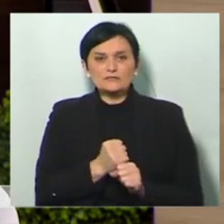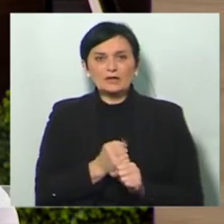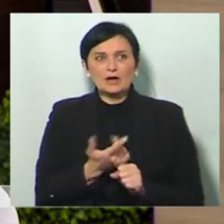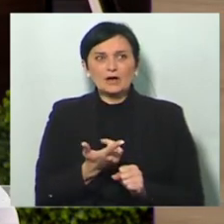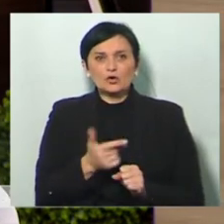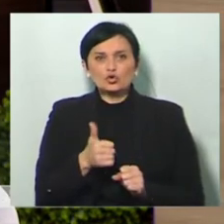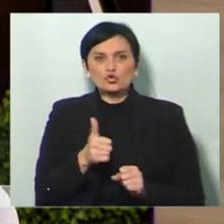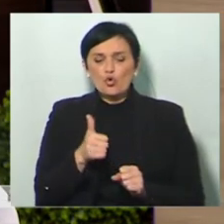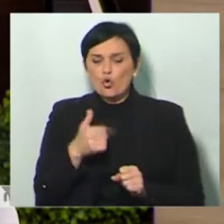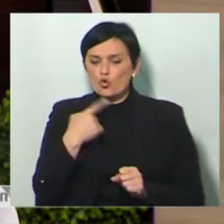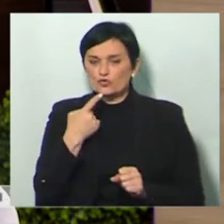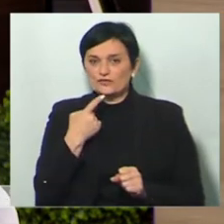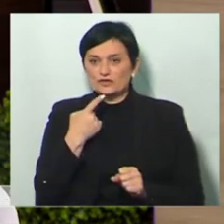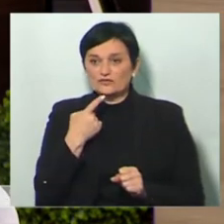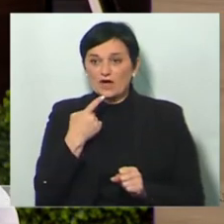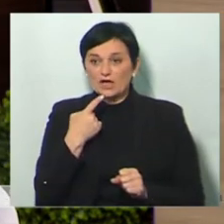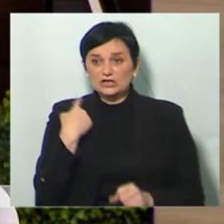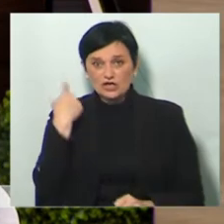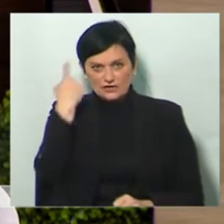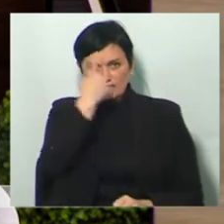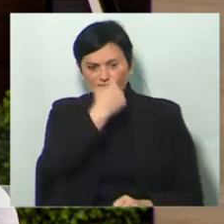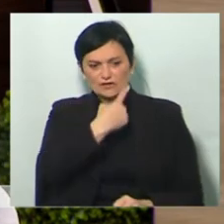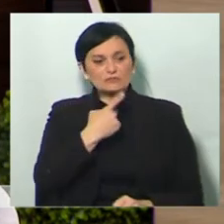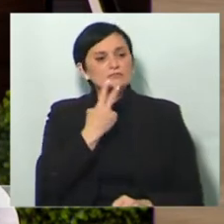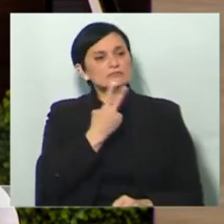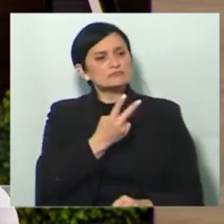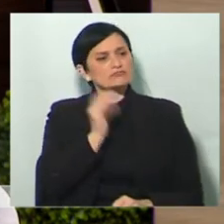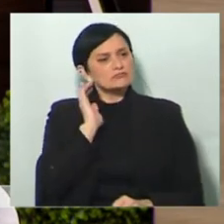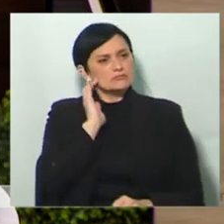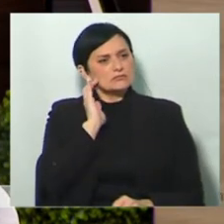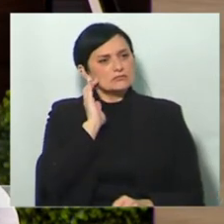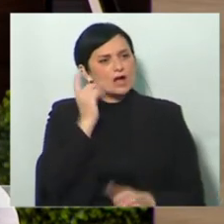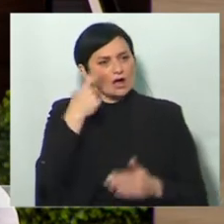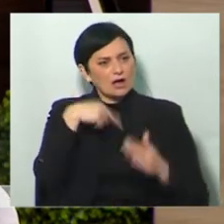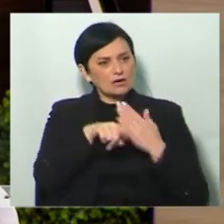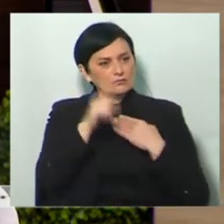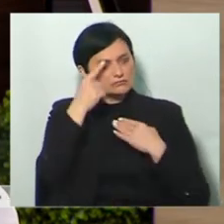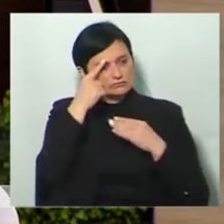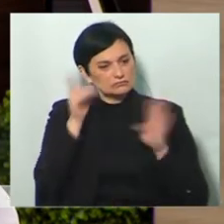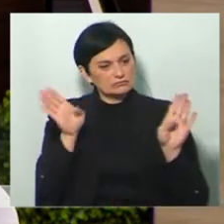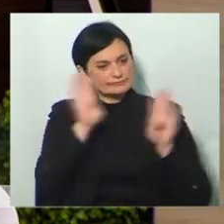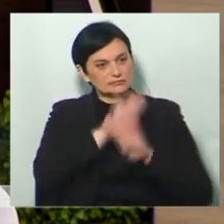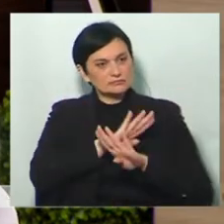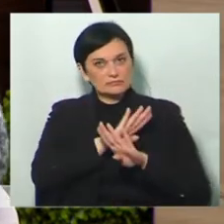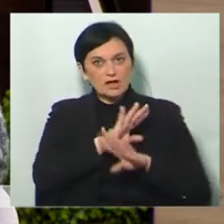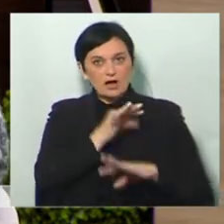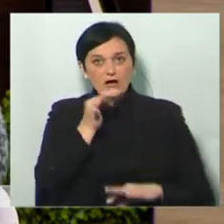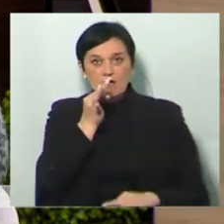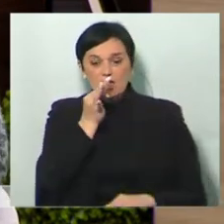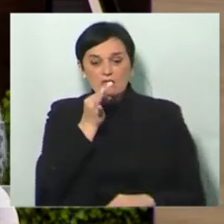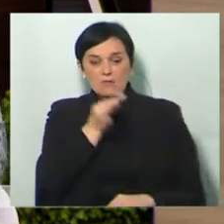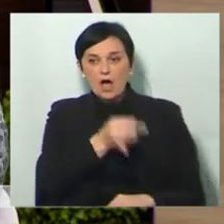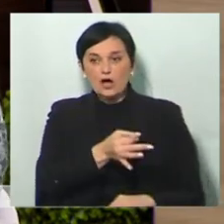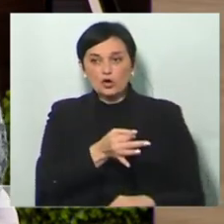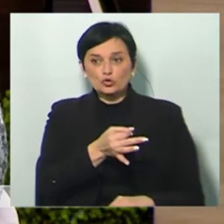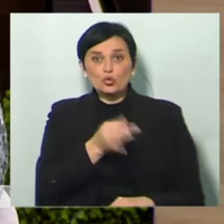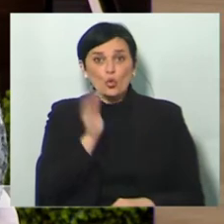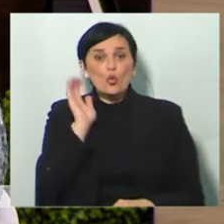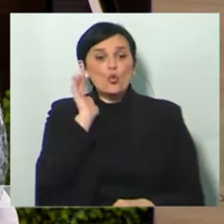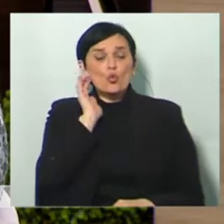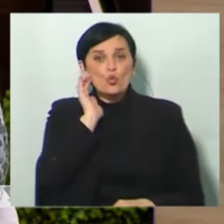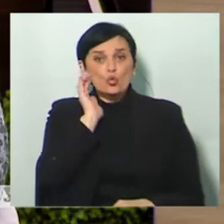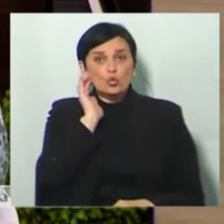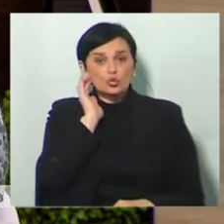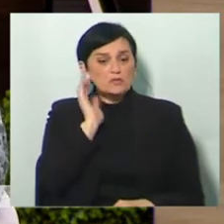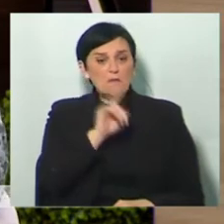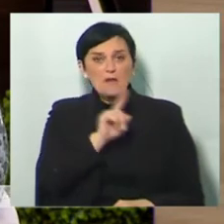rogor tkuat vizualizacias ro vitom usmes mara se amdo jar usmes imitro pasuhi am adamens ce da maqmaqopirebeli usmes magam